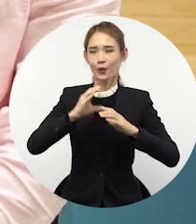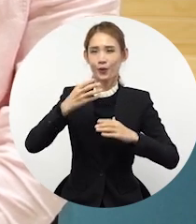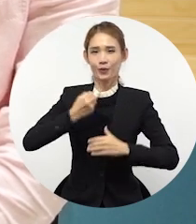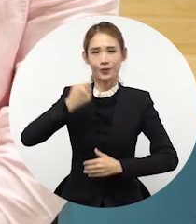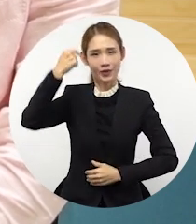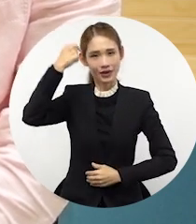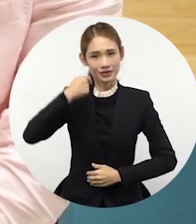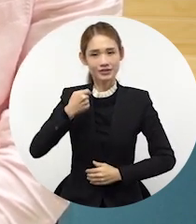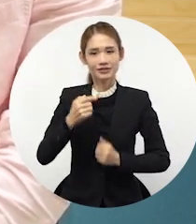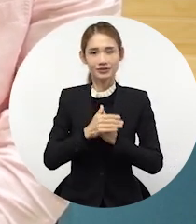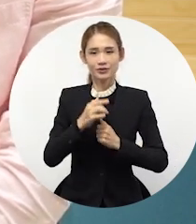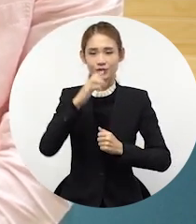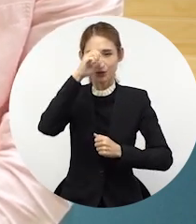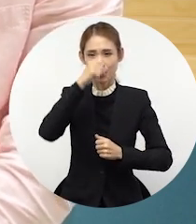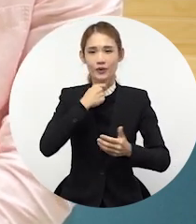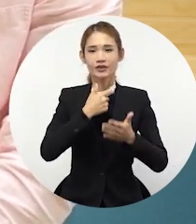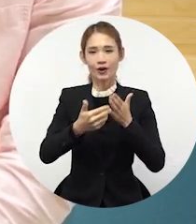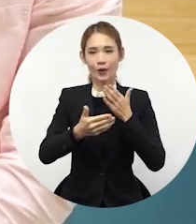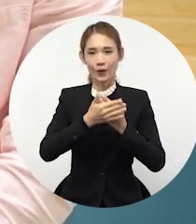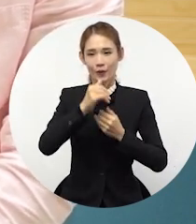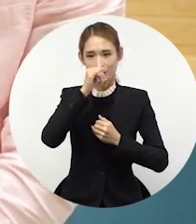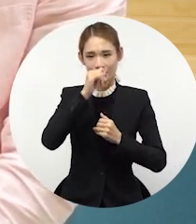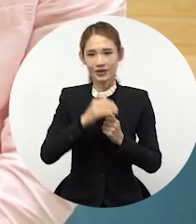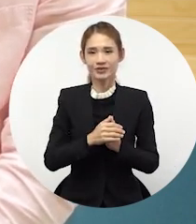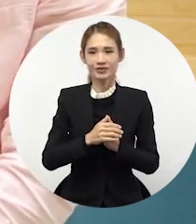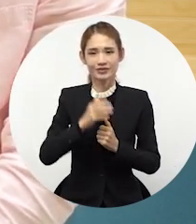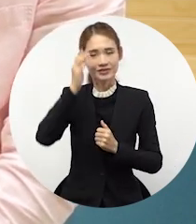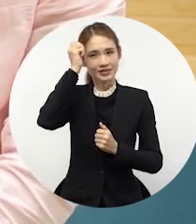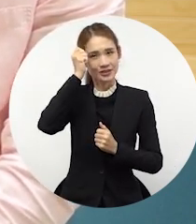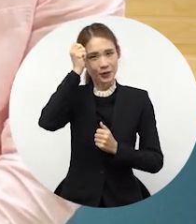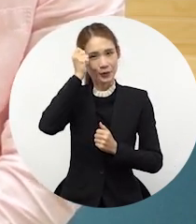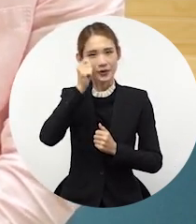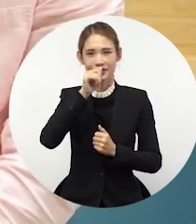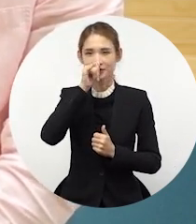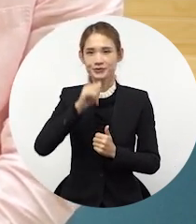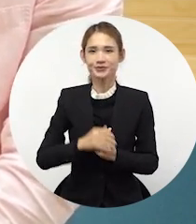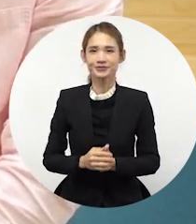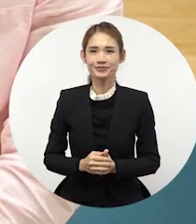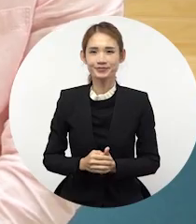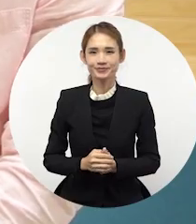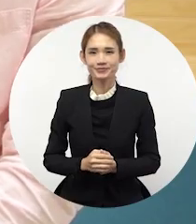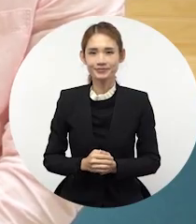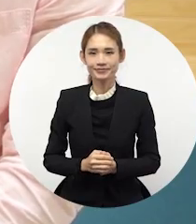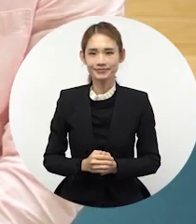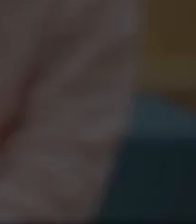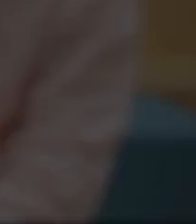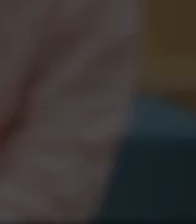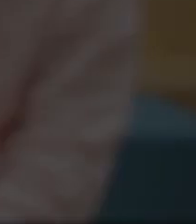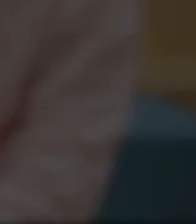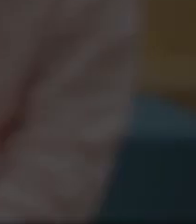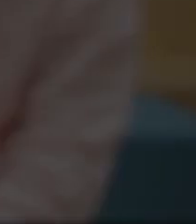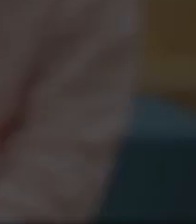기분이 되게 좋았던 경험이어서 기억에 남는 것 같아요.